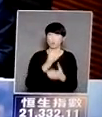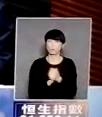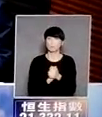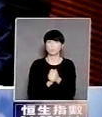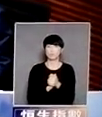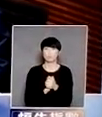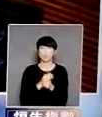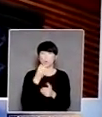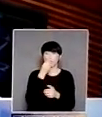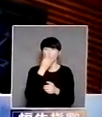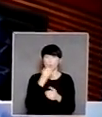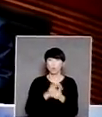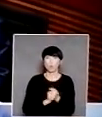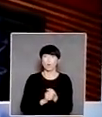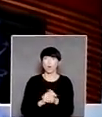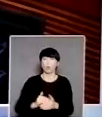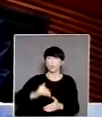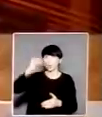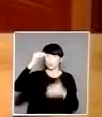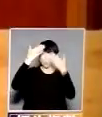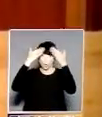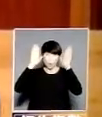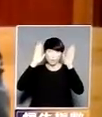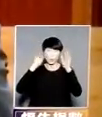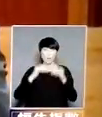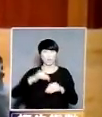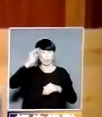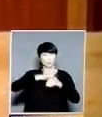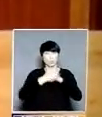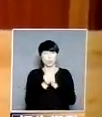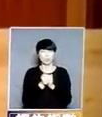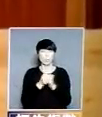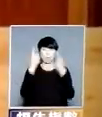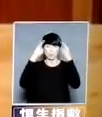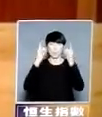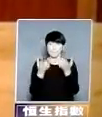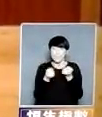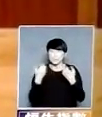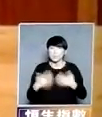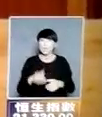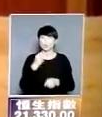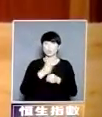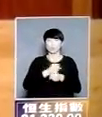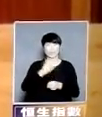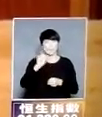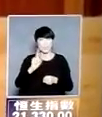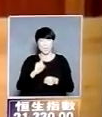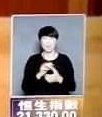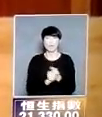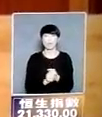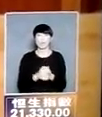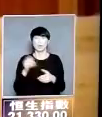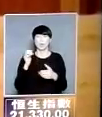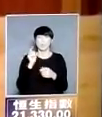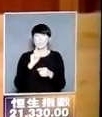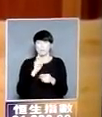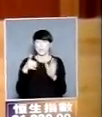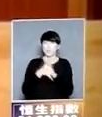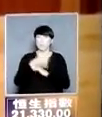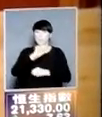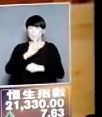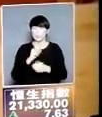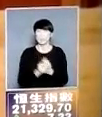高度国际化、高度开放的城市，我们的大学生毕业出来之后，无论他做什么行业、什么职位，他很多时需要